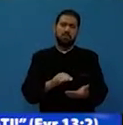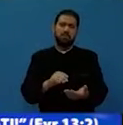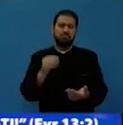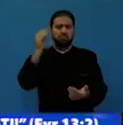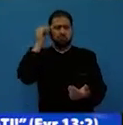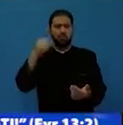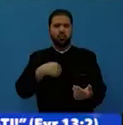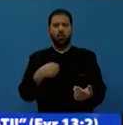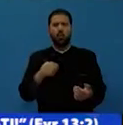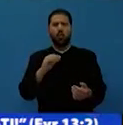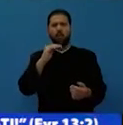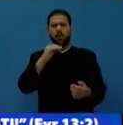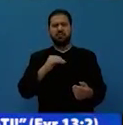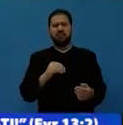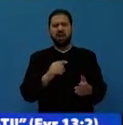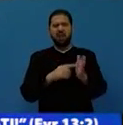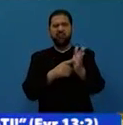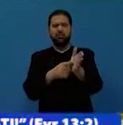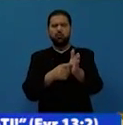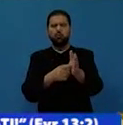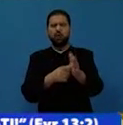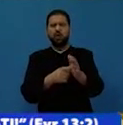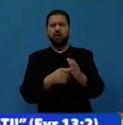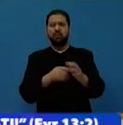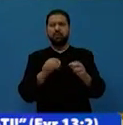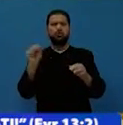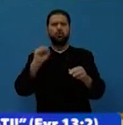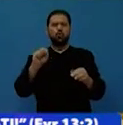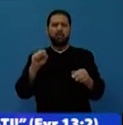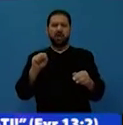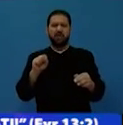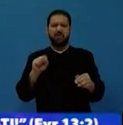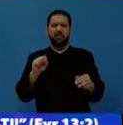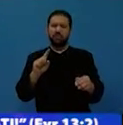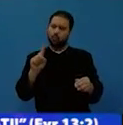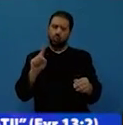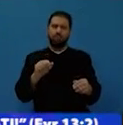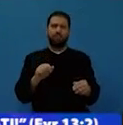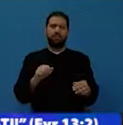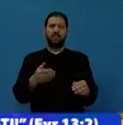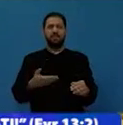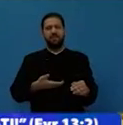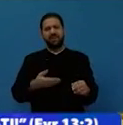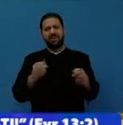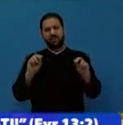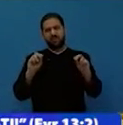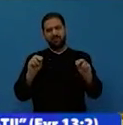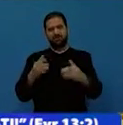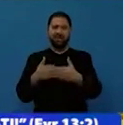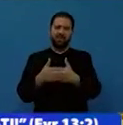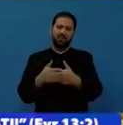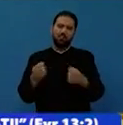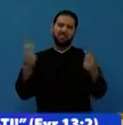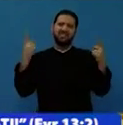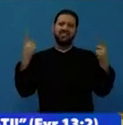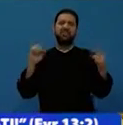știu eu, o organizare sau o viziune politică sau socială. Sigur că da. Preacuvioase Părinte Protosinghel, ne-am apropiat de